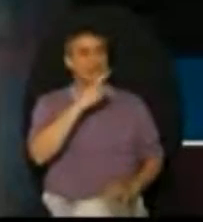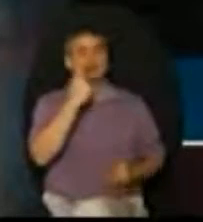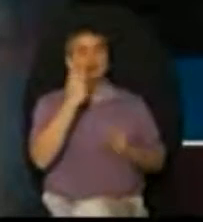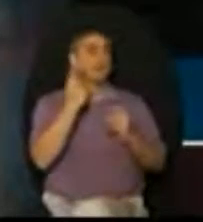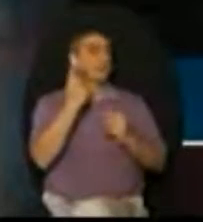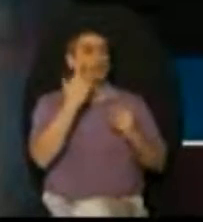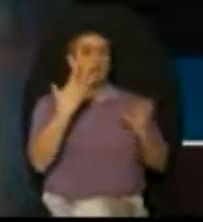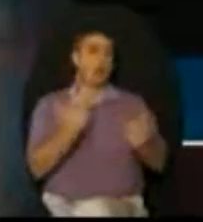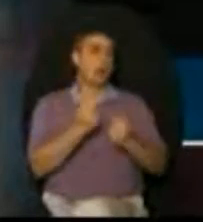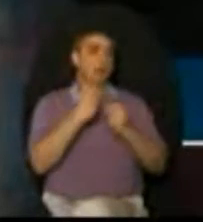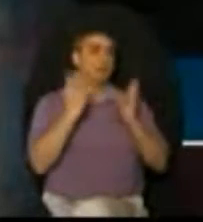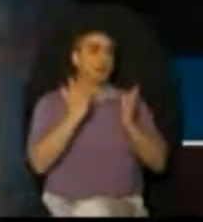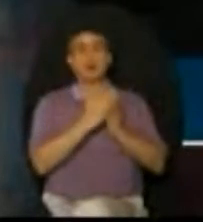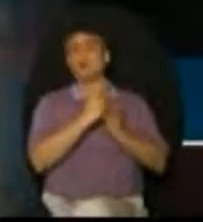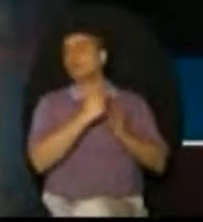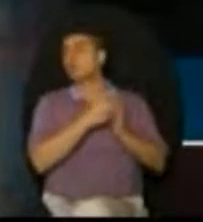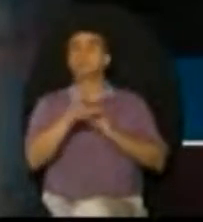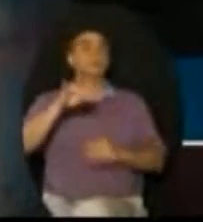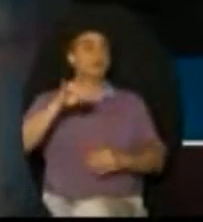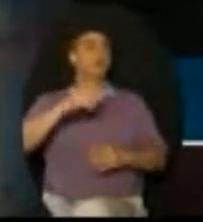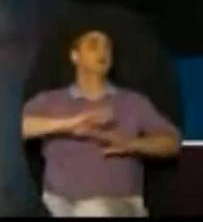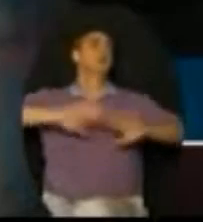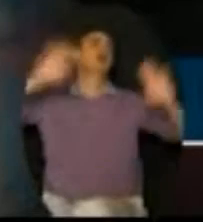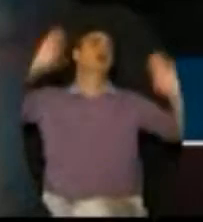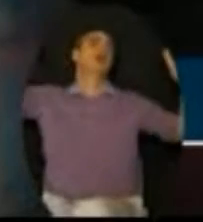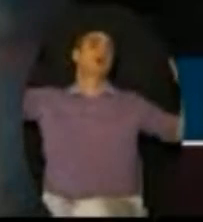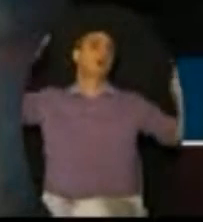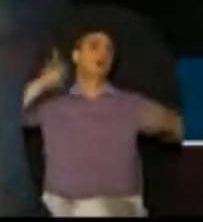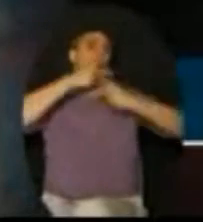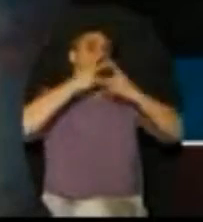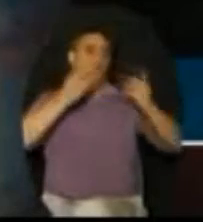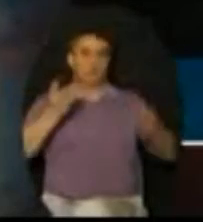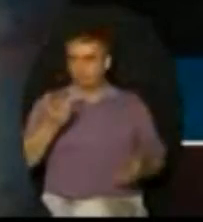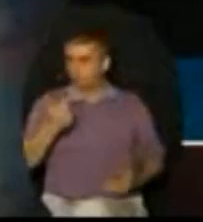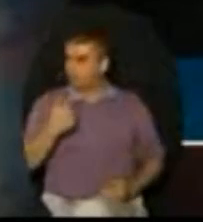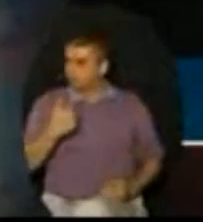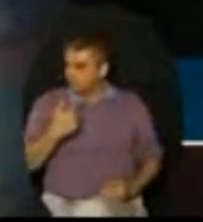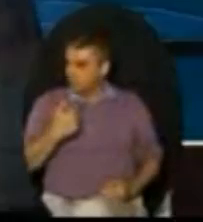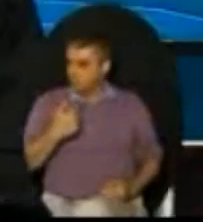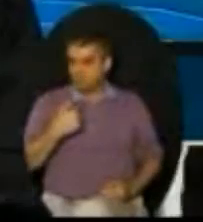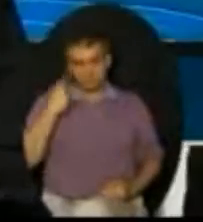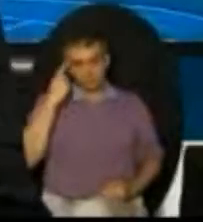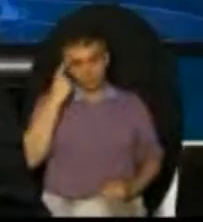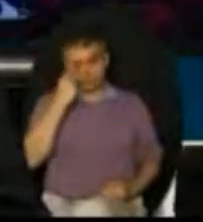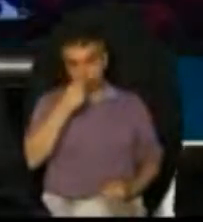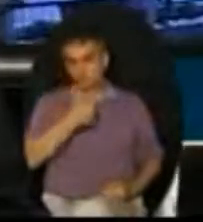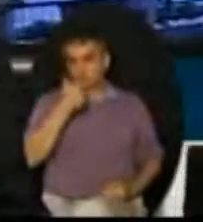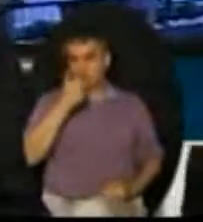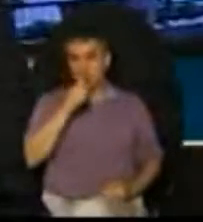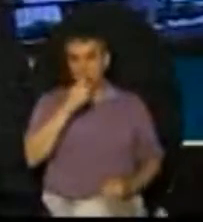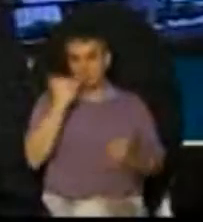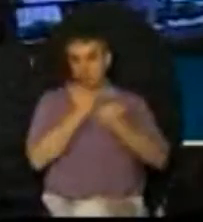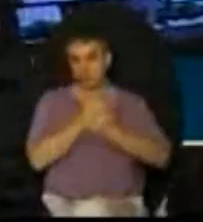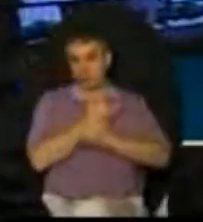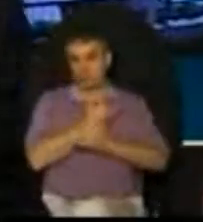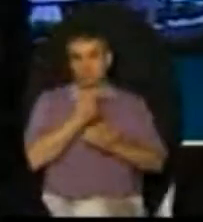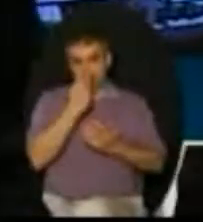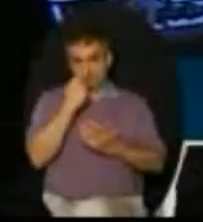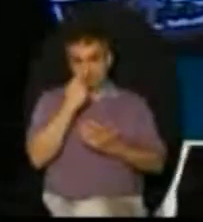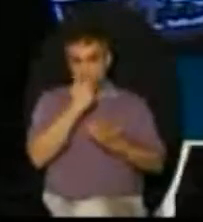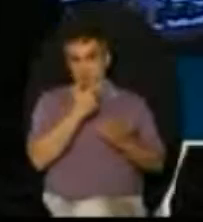העיר אילת. כאילו חוץ מאשר קזינו, שום דבר אחר לא יעבוד. אז פה אני חושב שהשר לוין טועה, או לפחות הוא